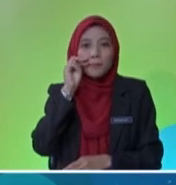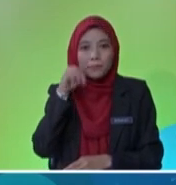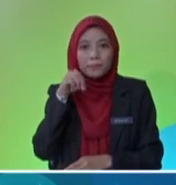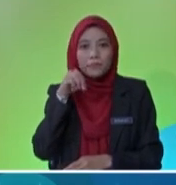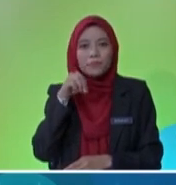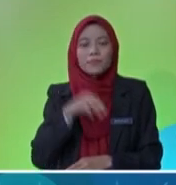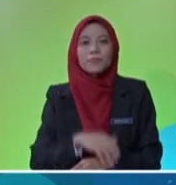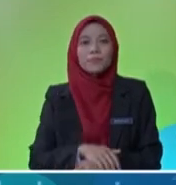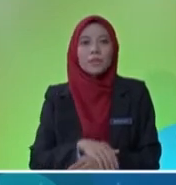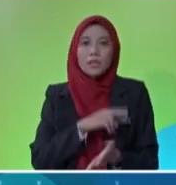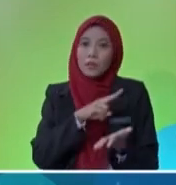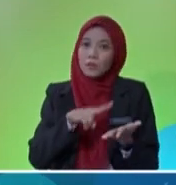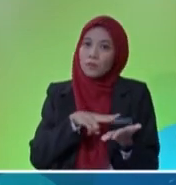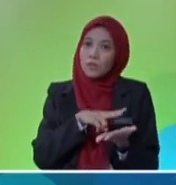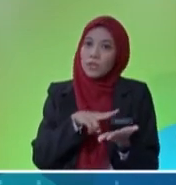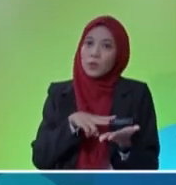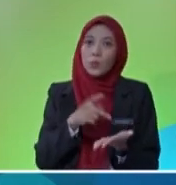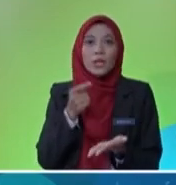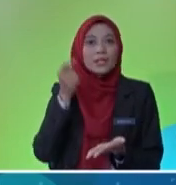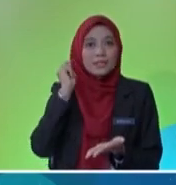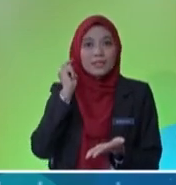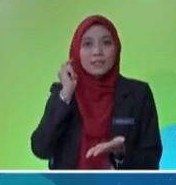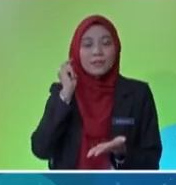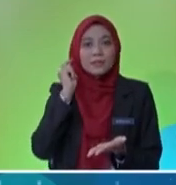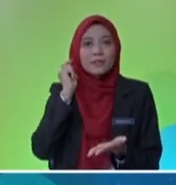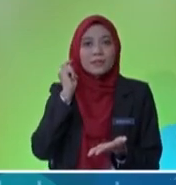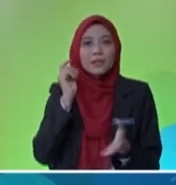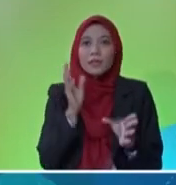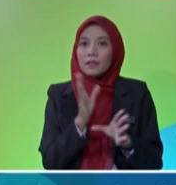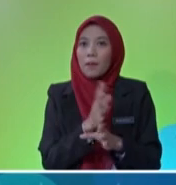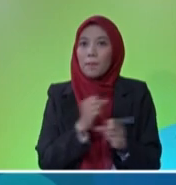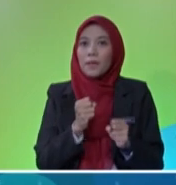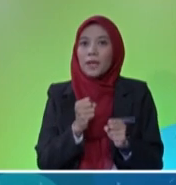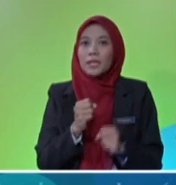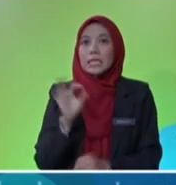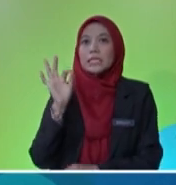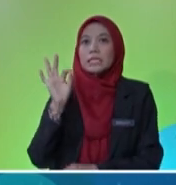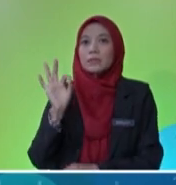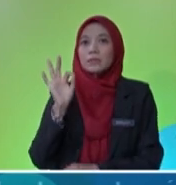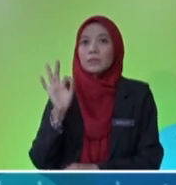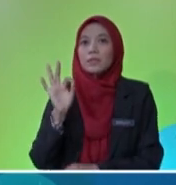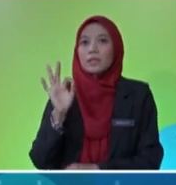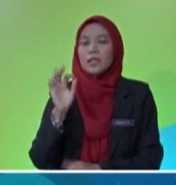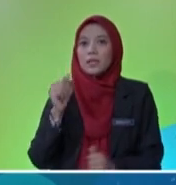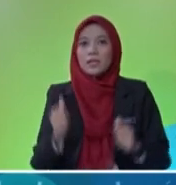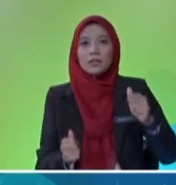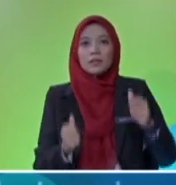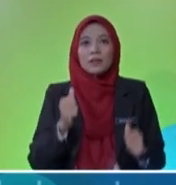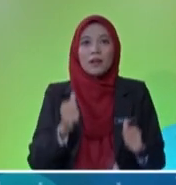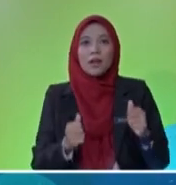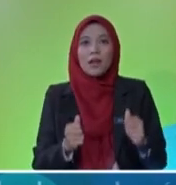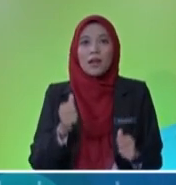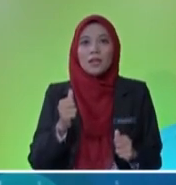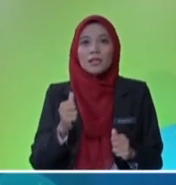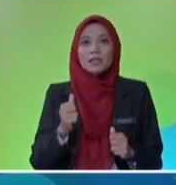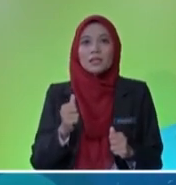berdasarkan Jeju Hai Aci capek 92 kendaraan yang terlibat dalam